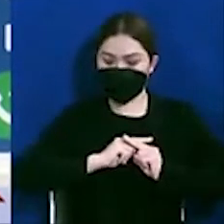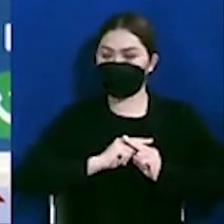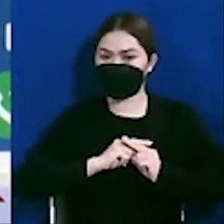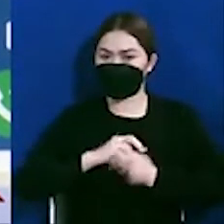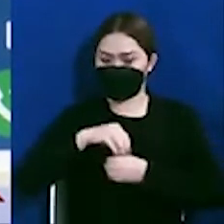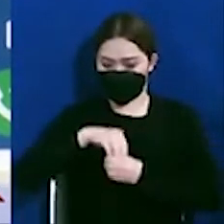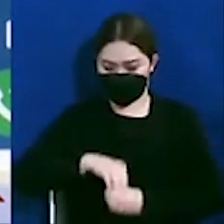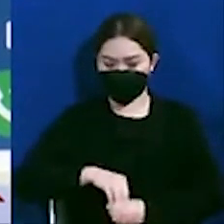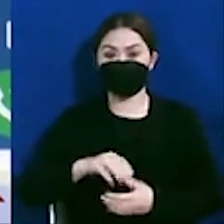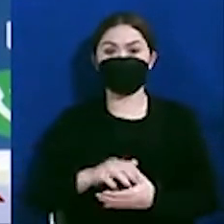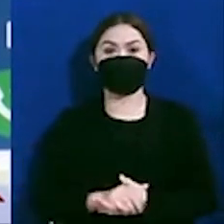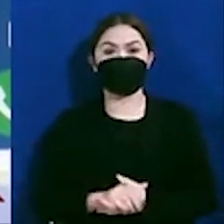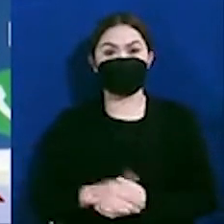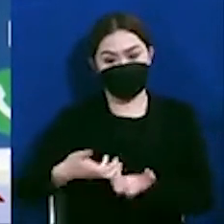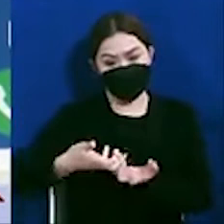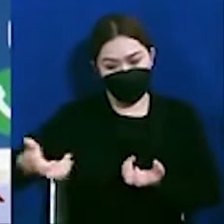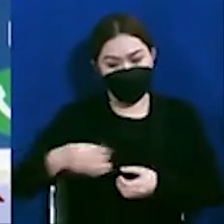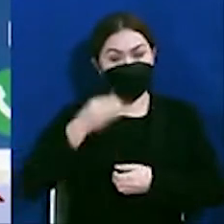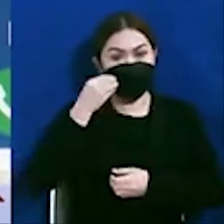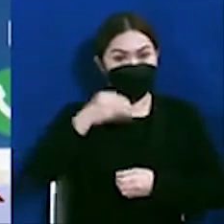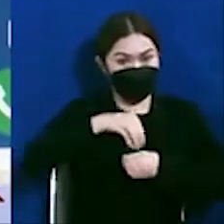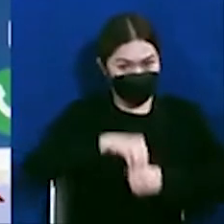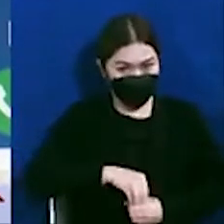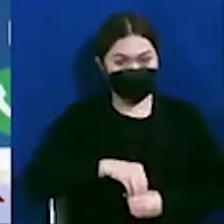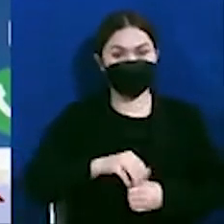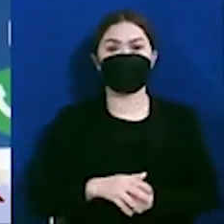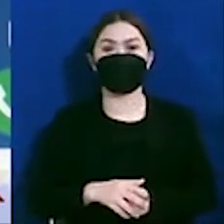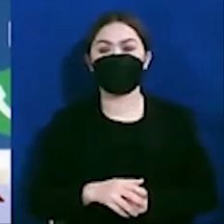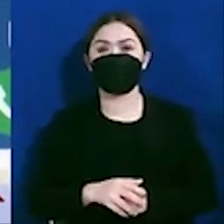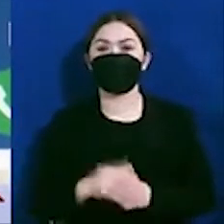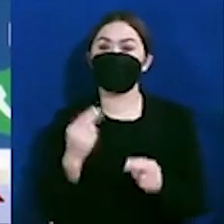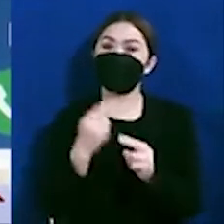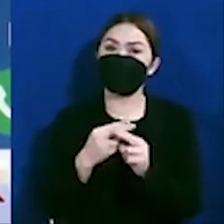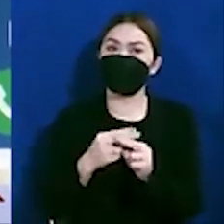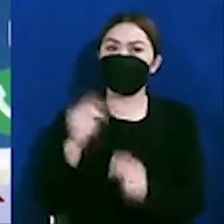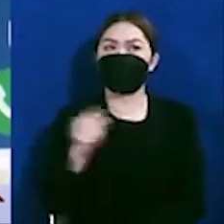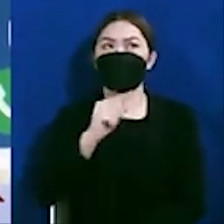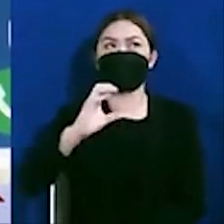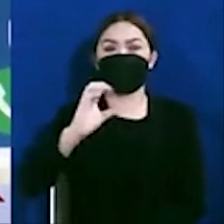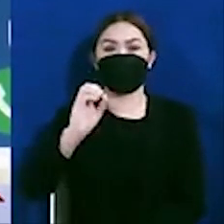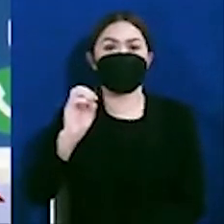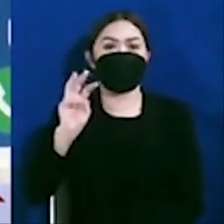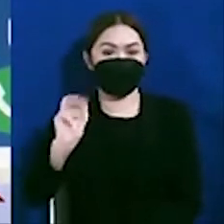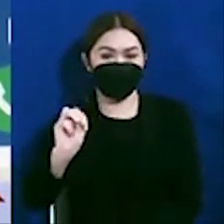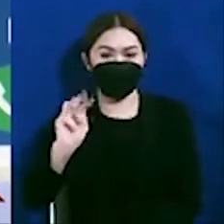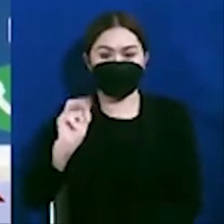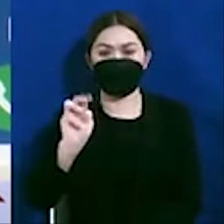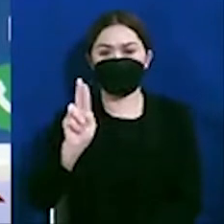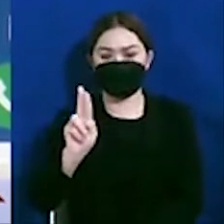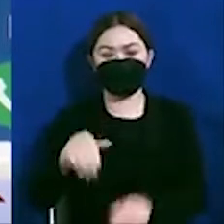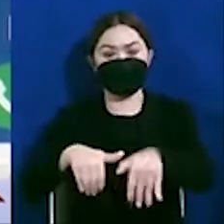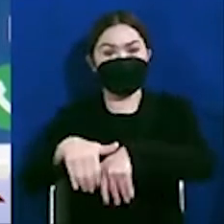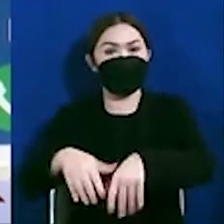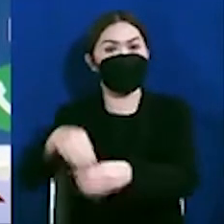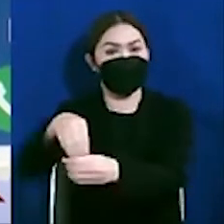นะครับเราใช้คำว่าแยกกักตัวนะครับที่บ้านหรือ community isolationการแยกกับตัวที่ชุมชน